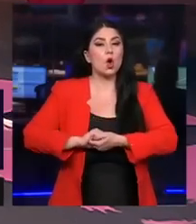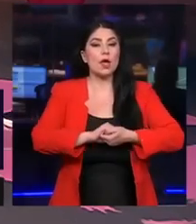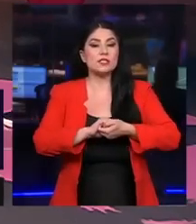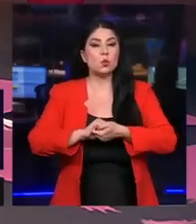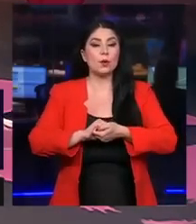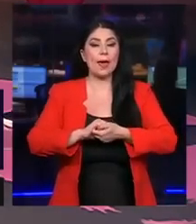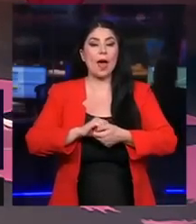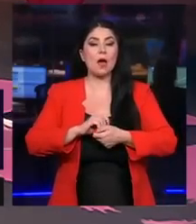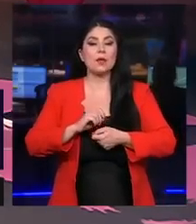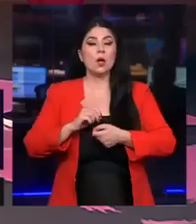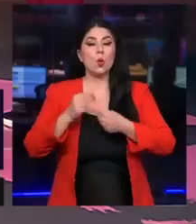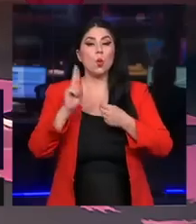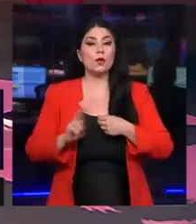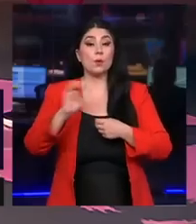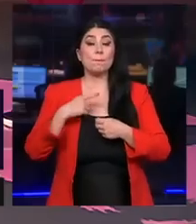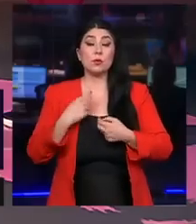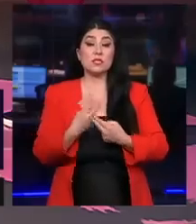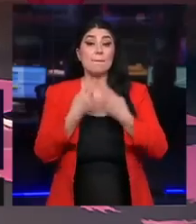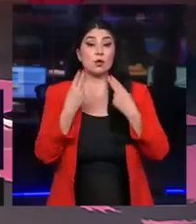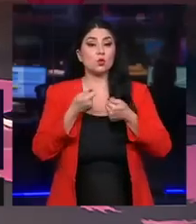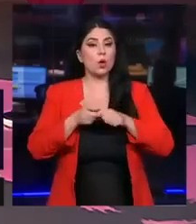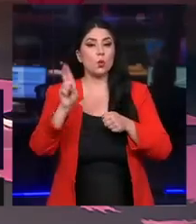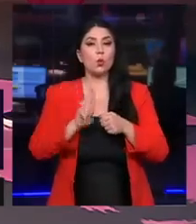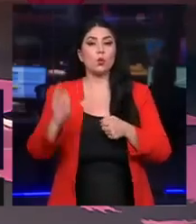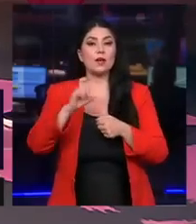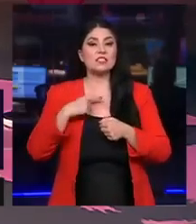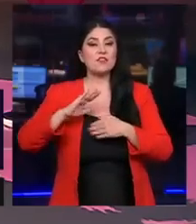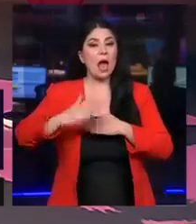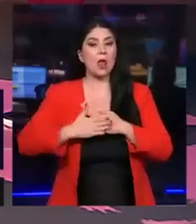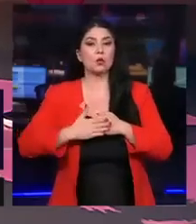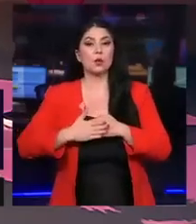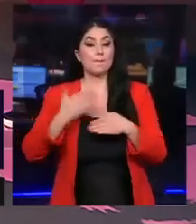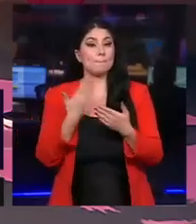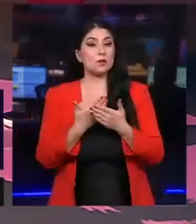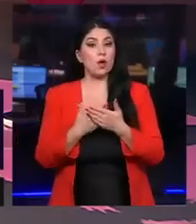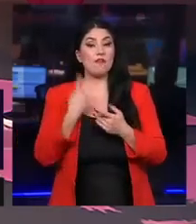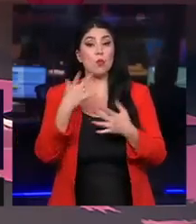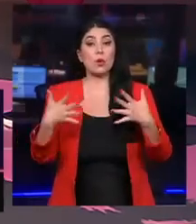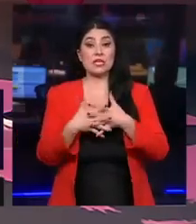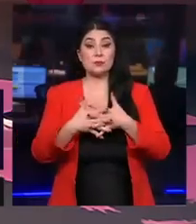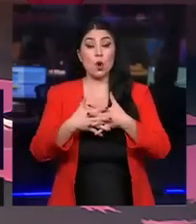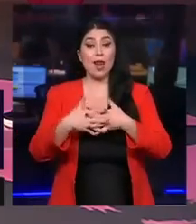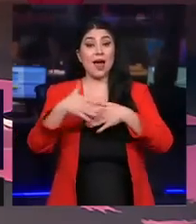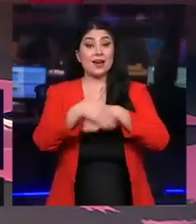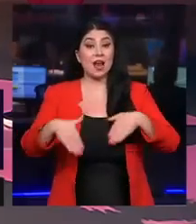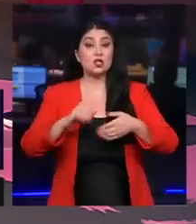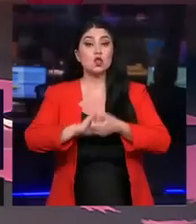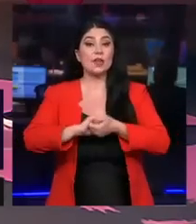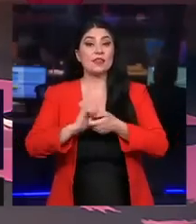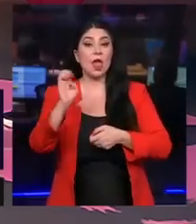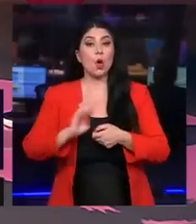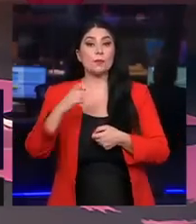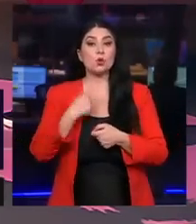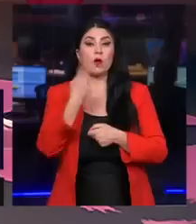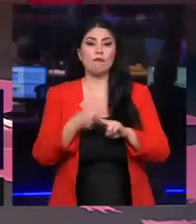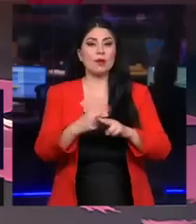în condițiile în care este foarte important ca întreaga Uniune Europeană să fie alături, pentru că avem un război la graniță și solidaritatea europeană